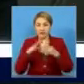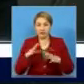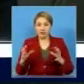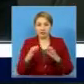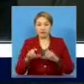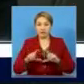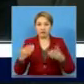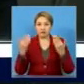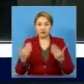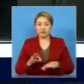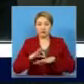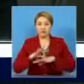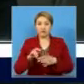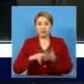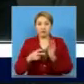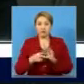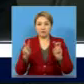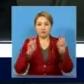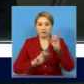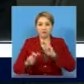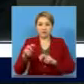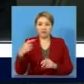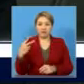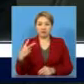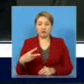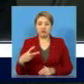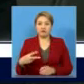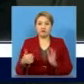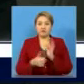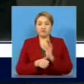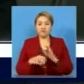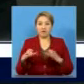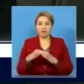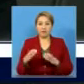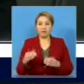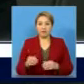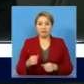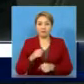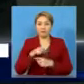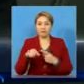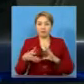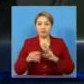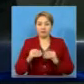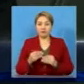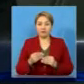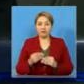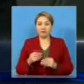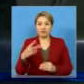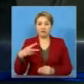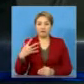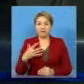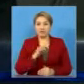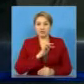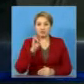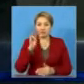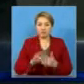центра на сегодня проведена внеплановая проверка 26 объектов предпринимательства. По итогам наложено 25 штрафов